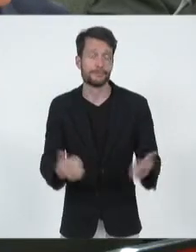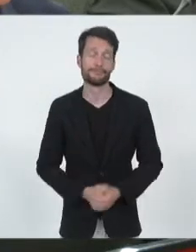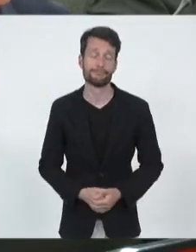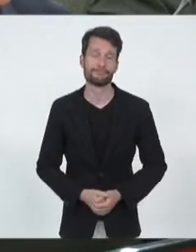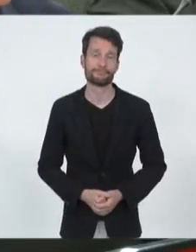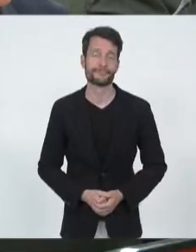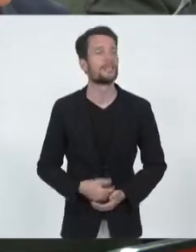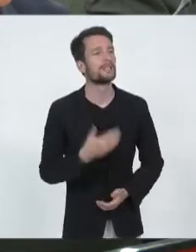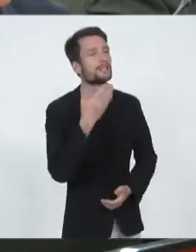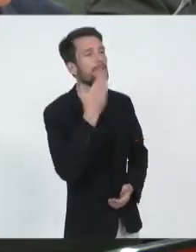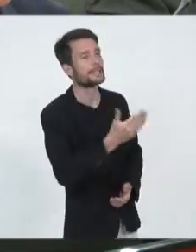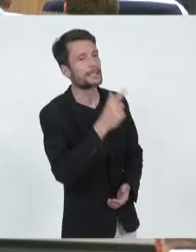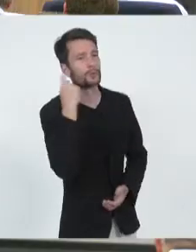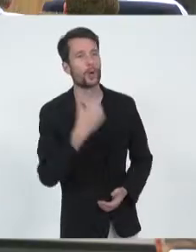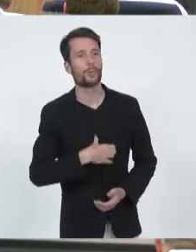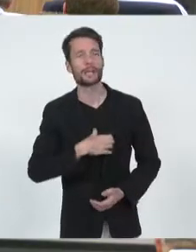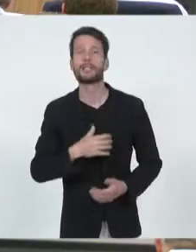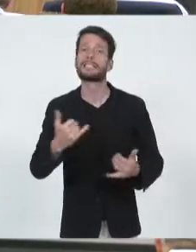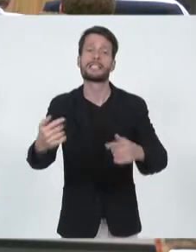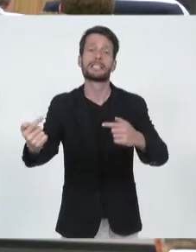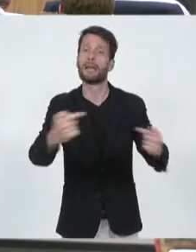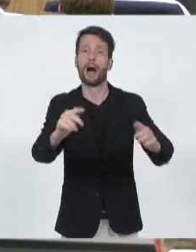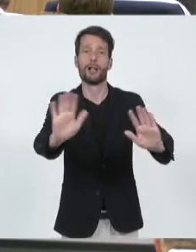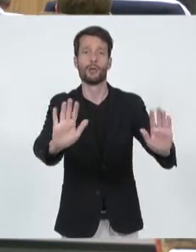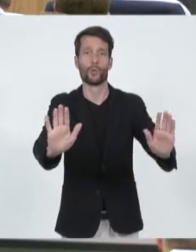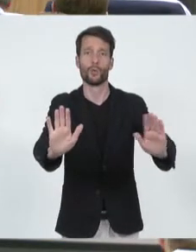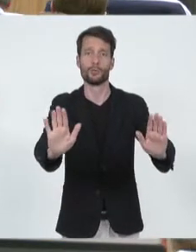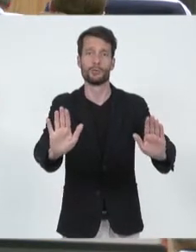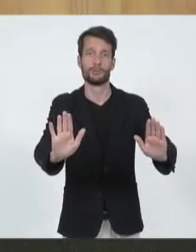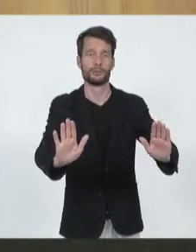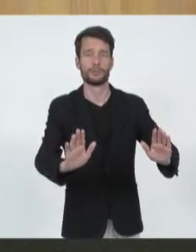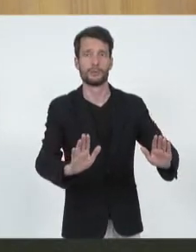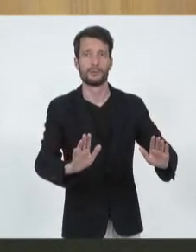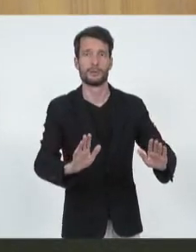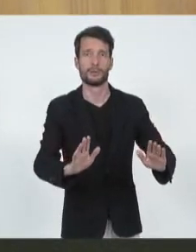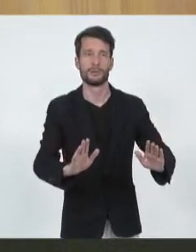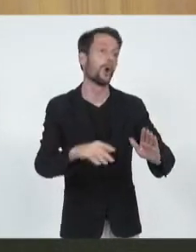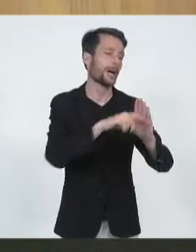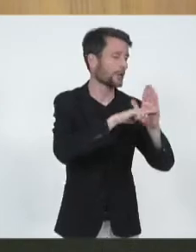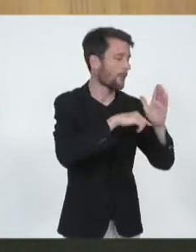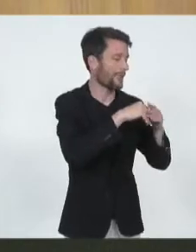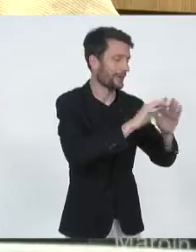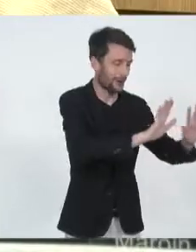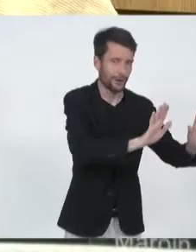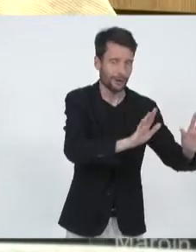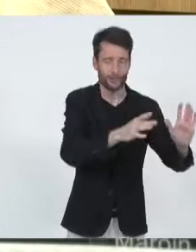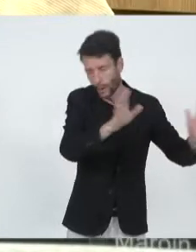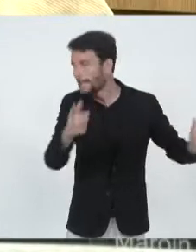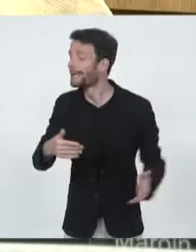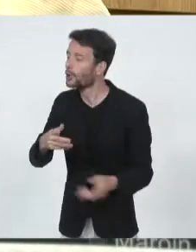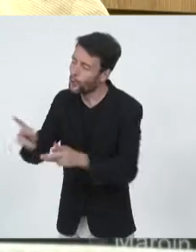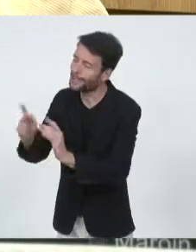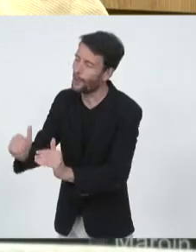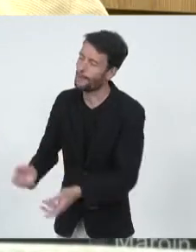Merci, Monsieur le prêtre. Ce n'est pas un débat, notre règlement intérieur, mais je vous autorise. Merci Monsieur le Président, je vais être très